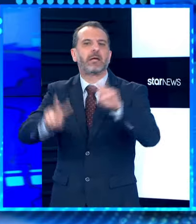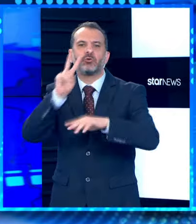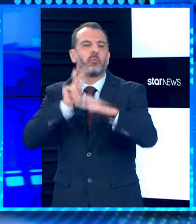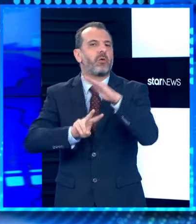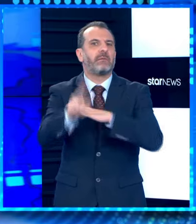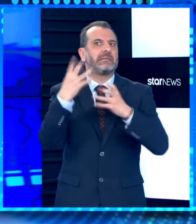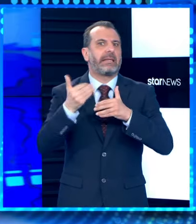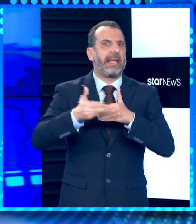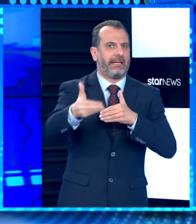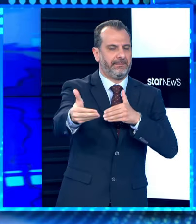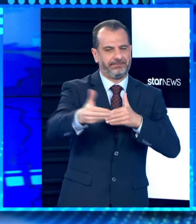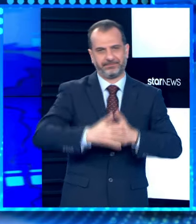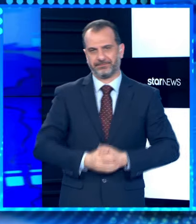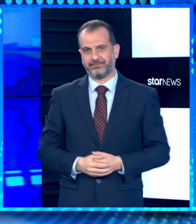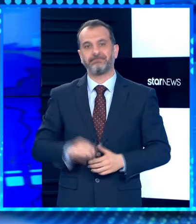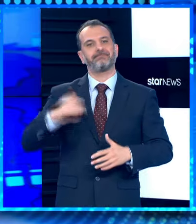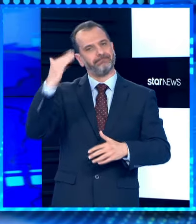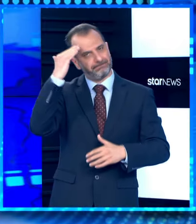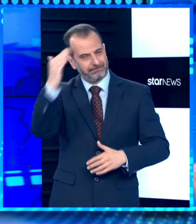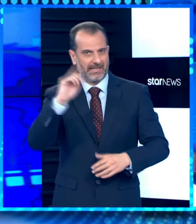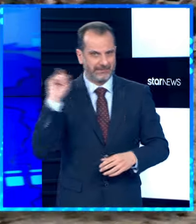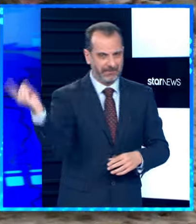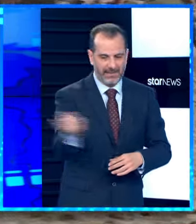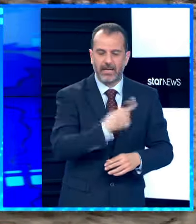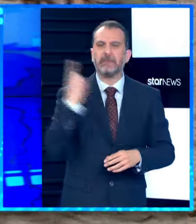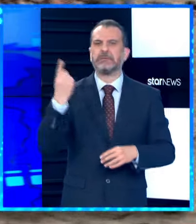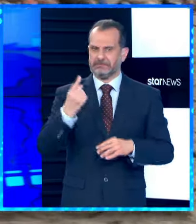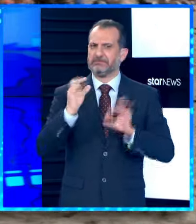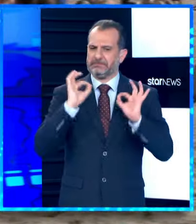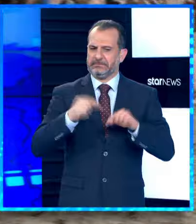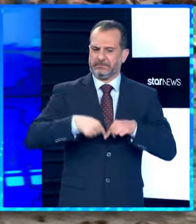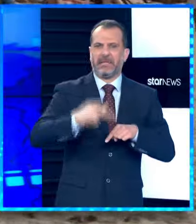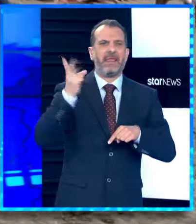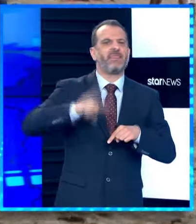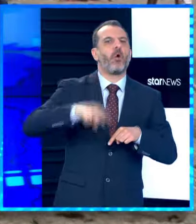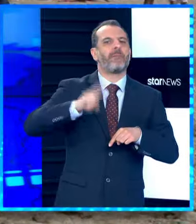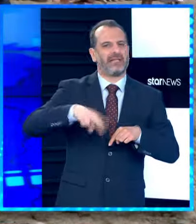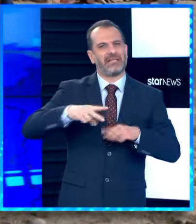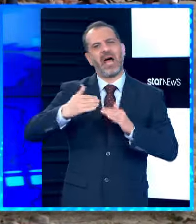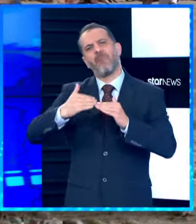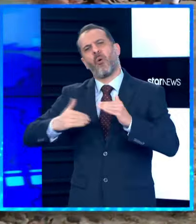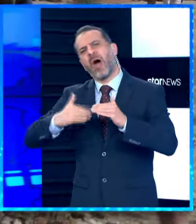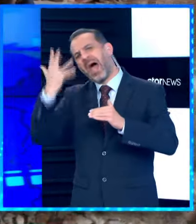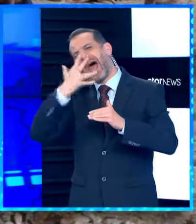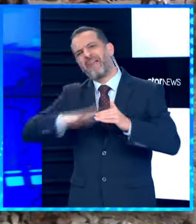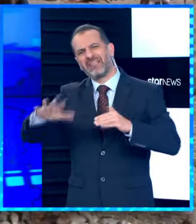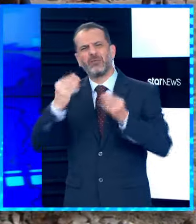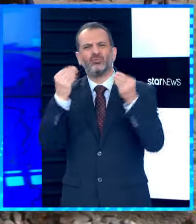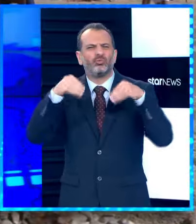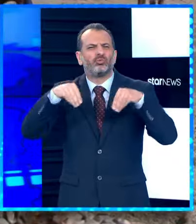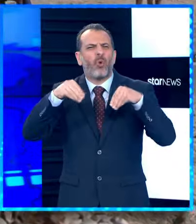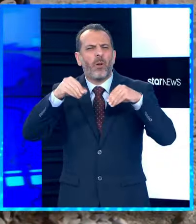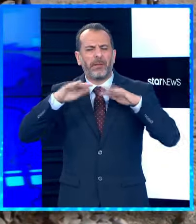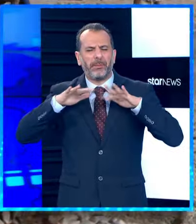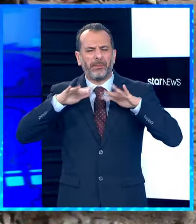επόμενες ημέρες, Θοδωρή. Καλό σας μεσημέρι. Πράγματι, για το επόμενο διήμερο θα έχουμε και μεταφορά σκόνης από τις ακτές της Αφρικής, αλλά και πολύ